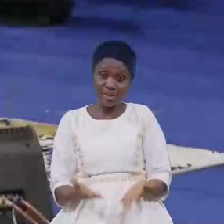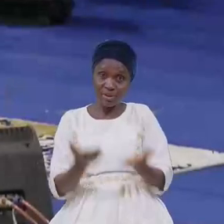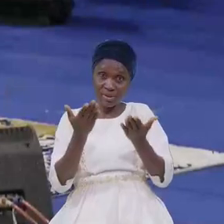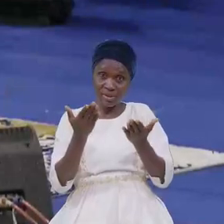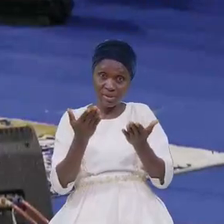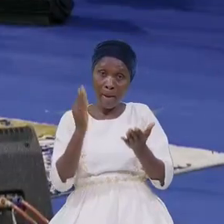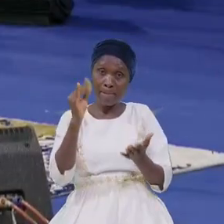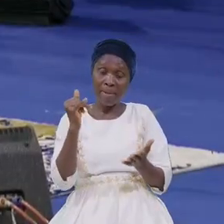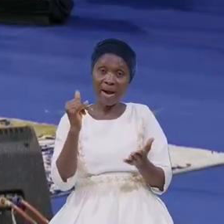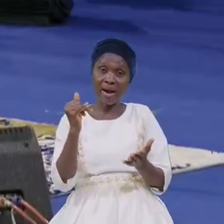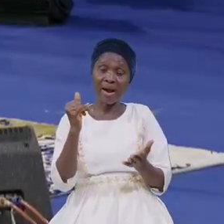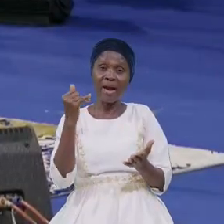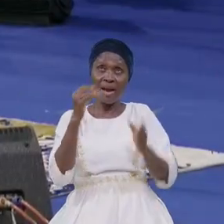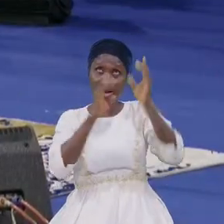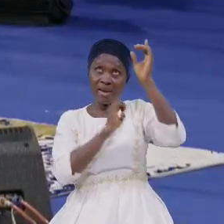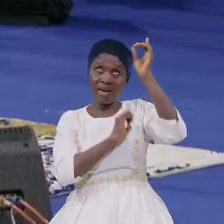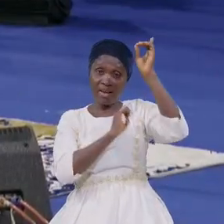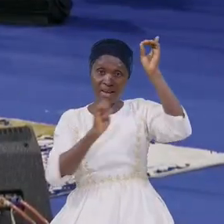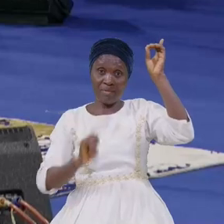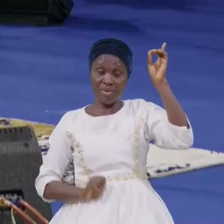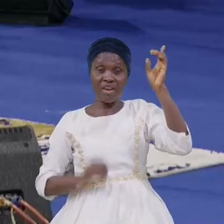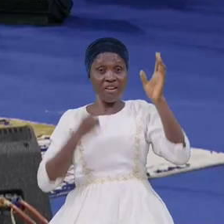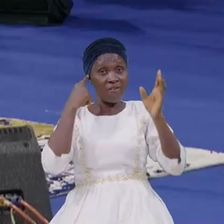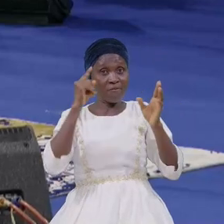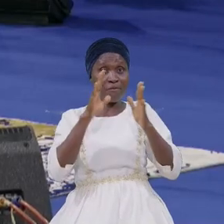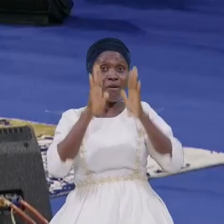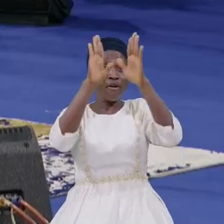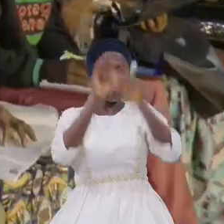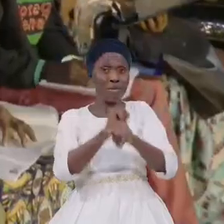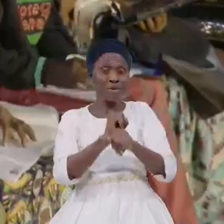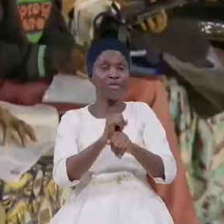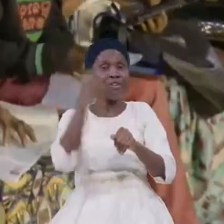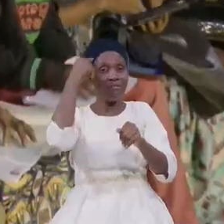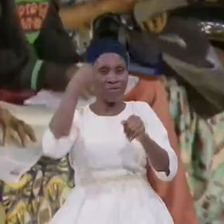L'exaltation d'Emmanuel pour des exploits pour moi.